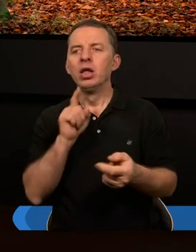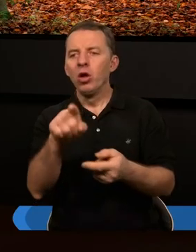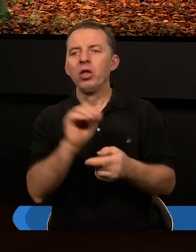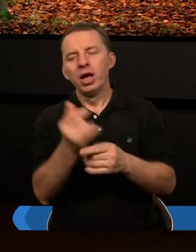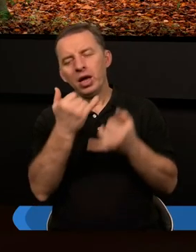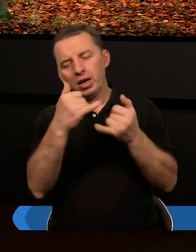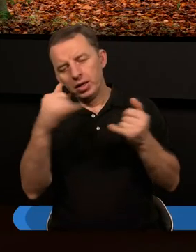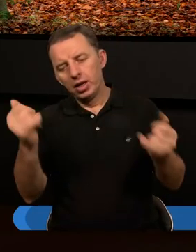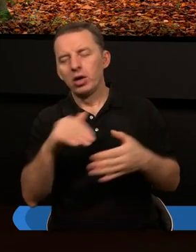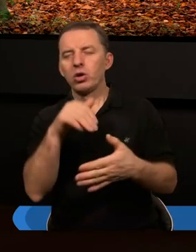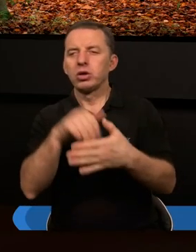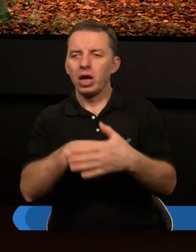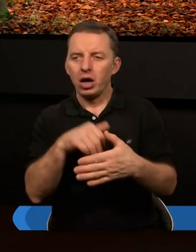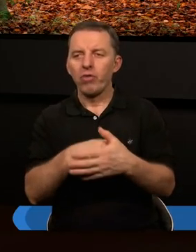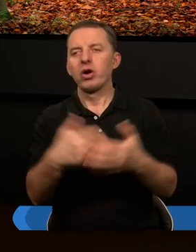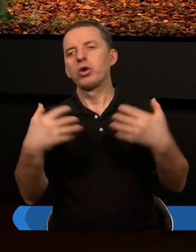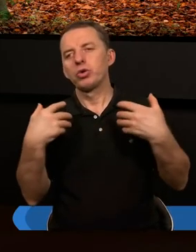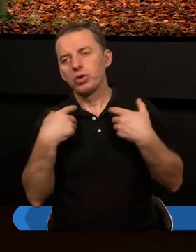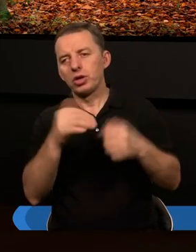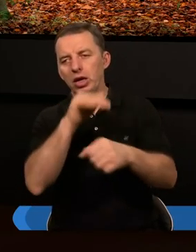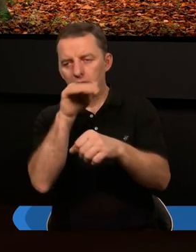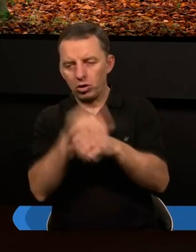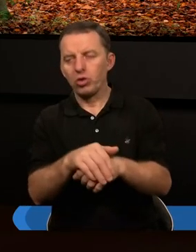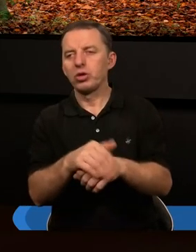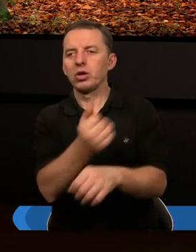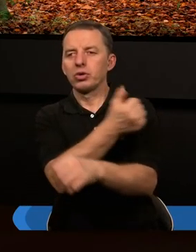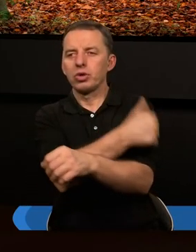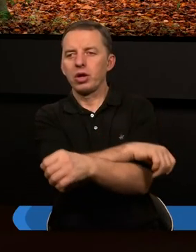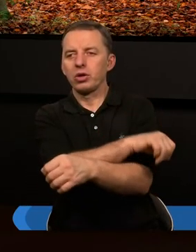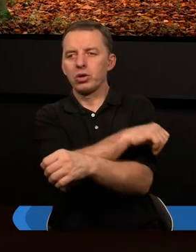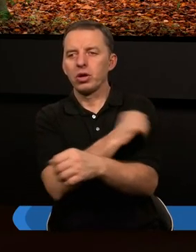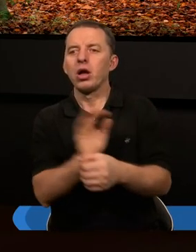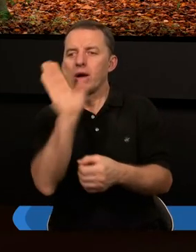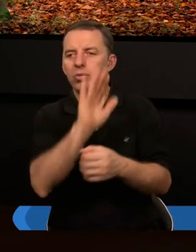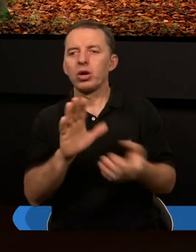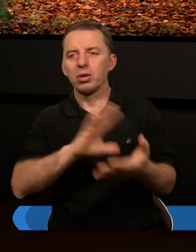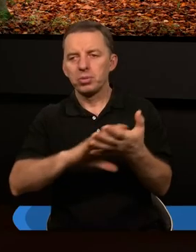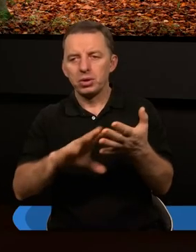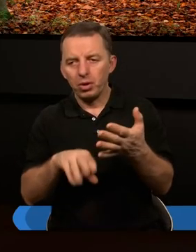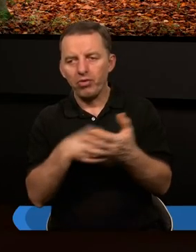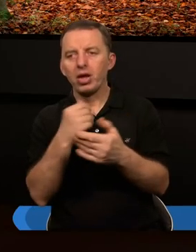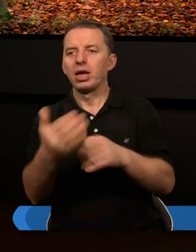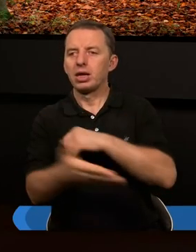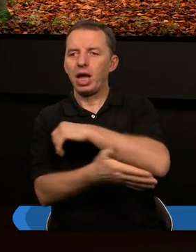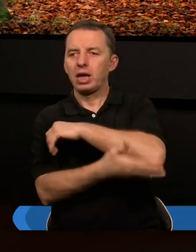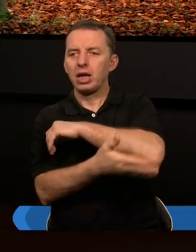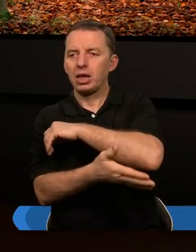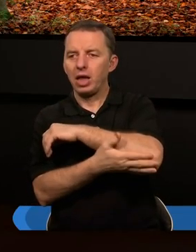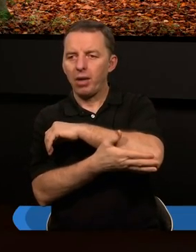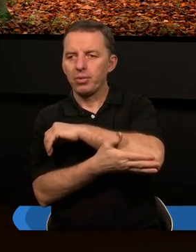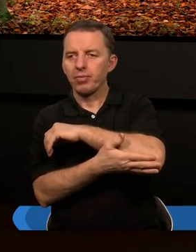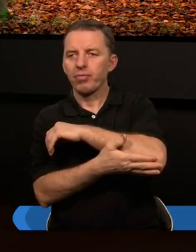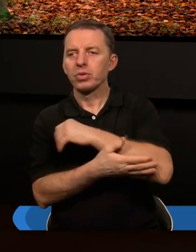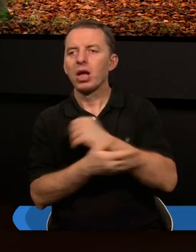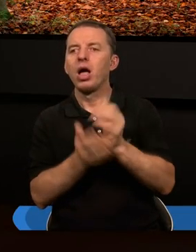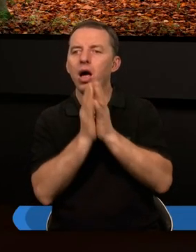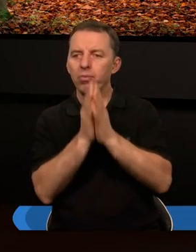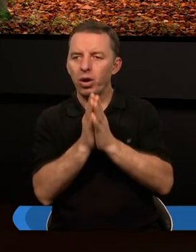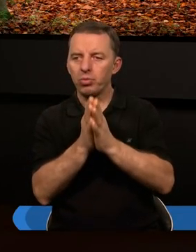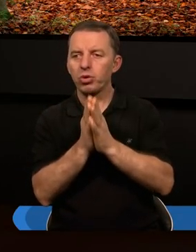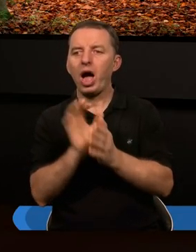takiego, a nie innego zachowania, do tego życia zgodnie z chrześcijańskimi, z bożymi, z biblijnymi zasadami. I